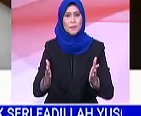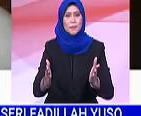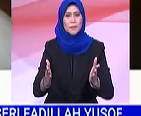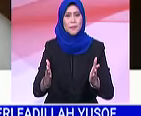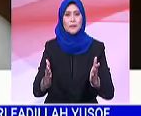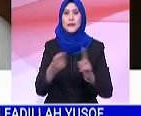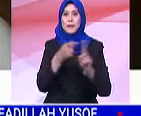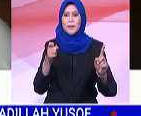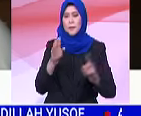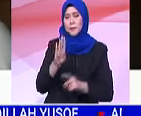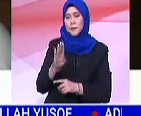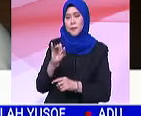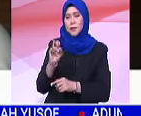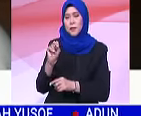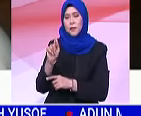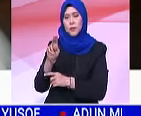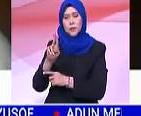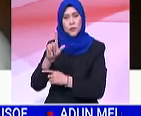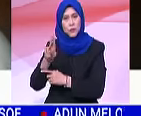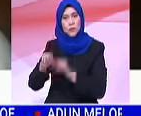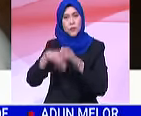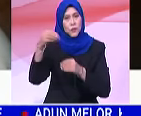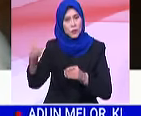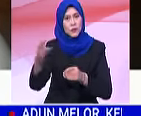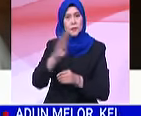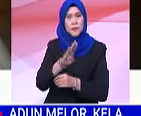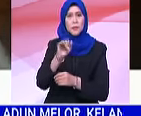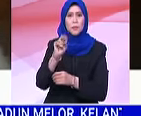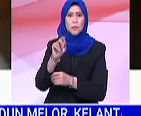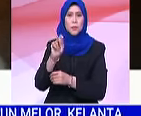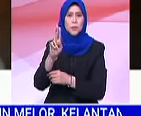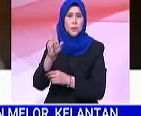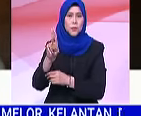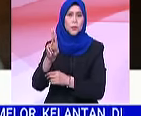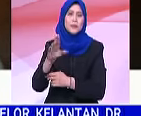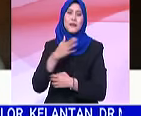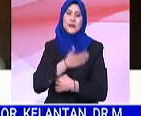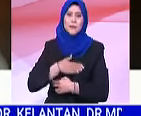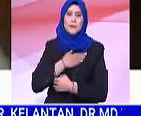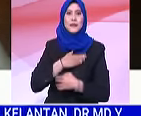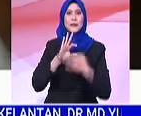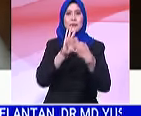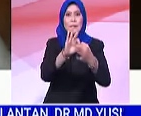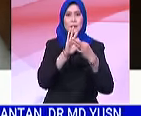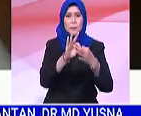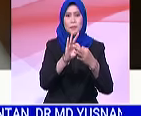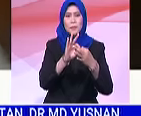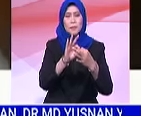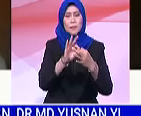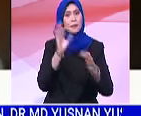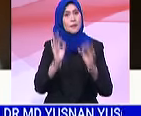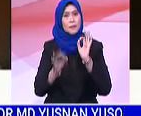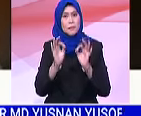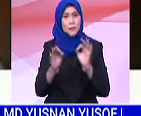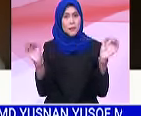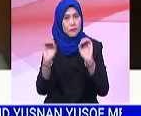rakyat, daripada Bintulu kah, daripada luar Bintulu kah, harap kita bekerja sama. Kalau kita rasa tidak